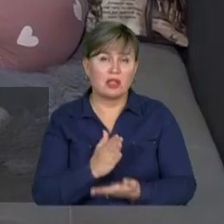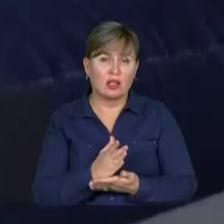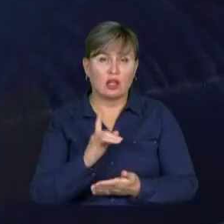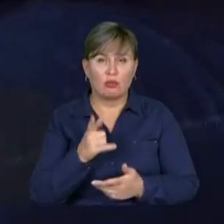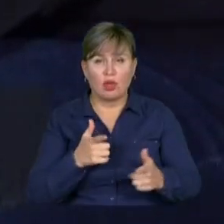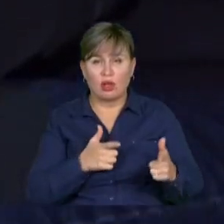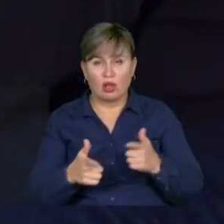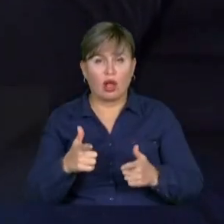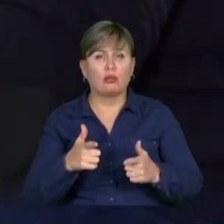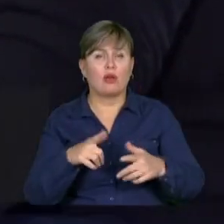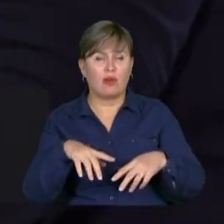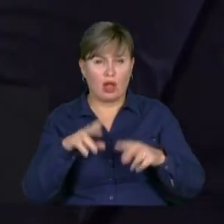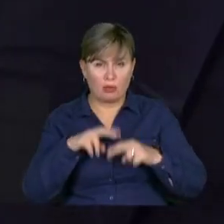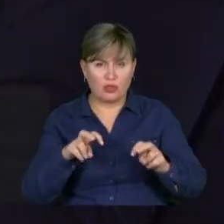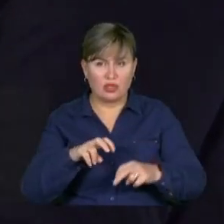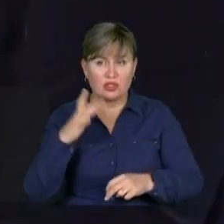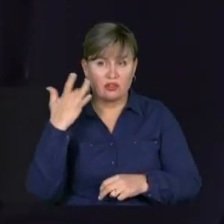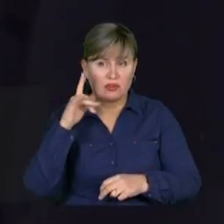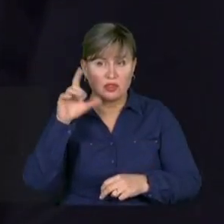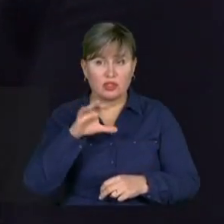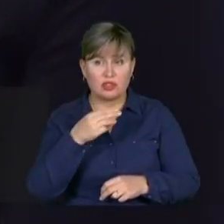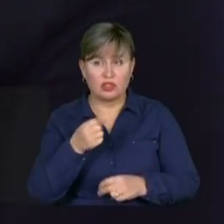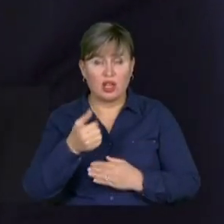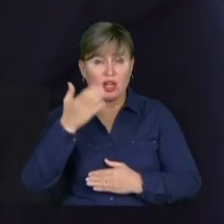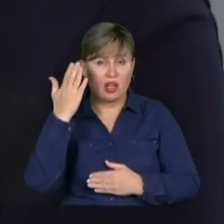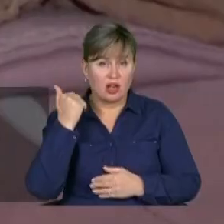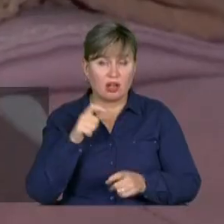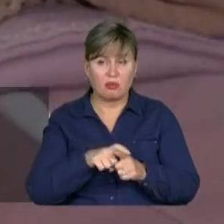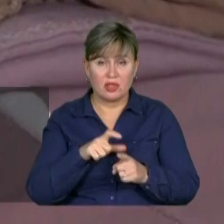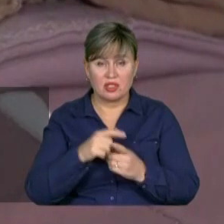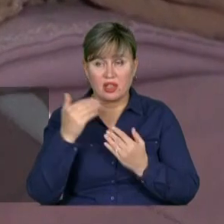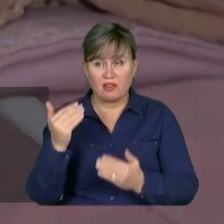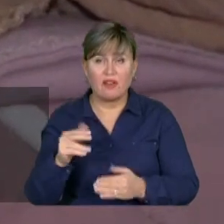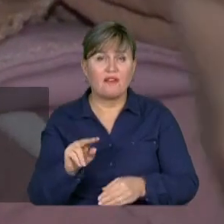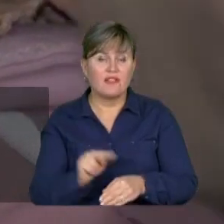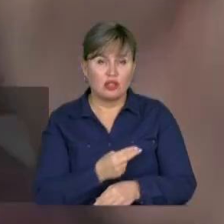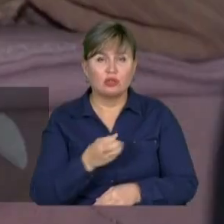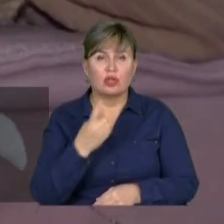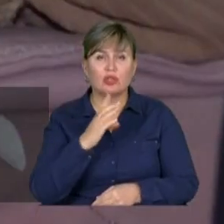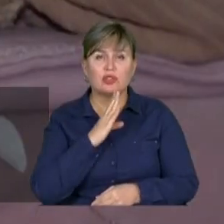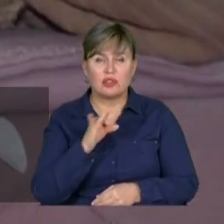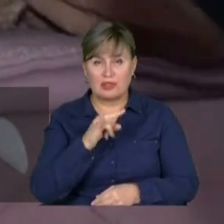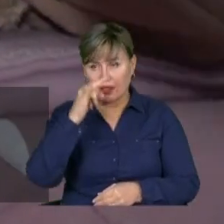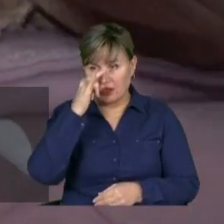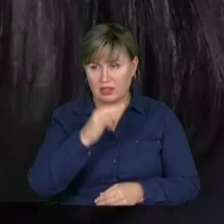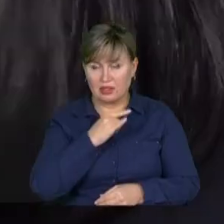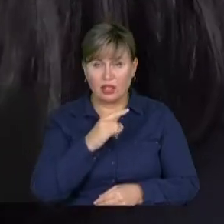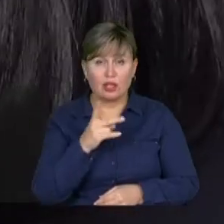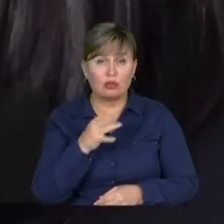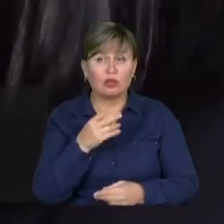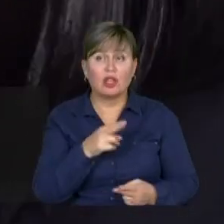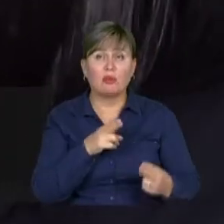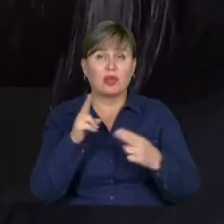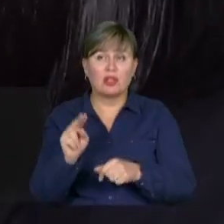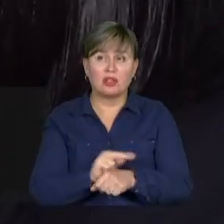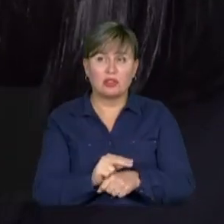Ребенка готовы обследовать в Хьюстонской клинике США. Ранее там, по словам Марал Хафиз, вылечили еще одну девочку из Казахстана. Но для поездки